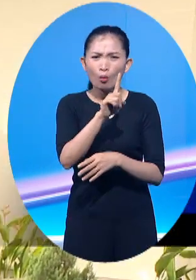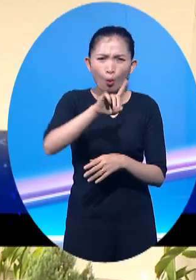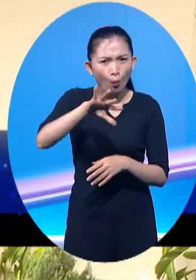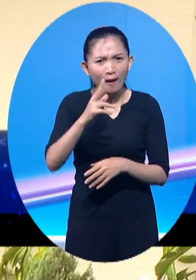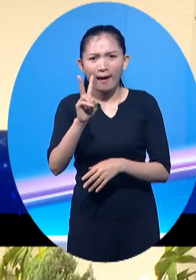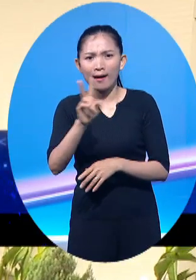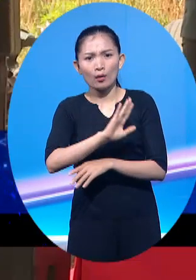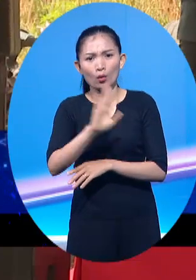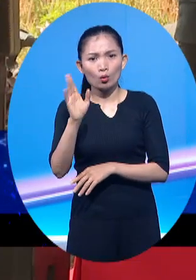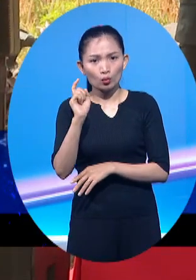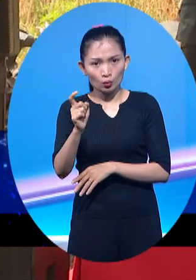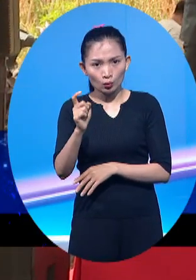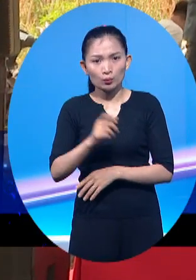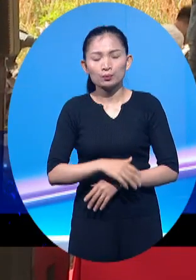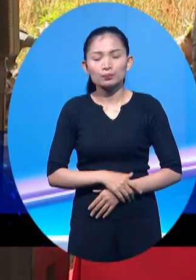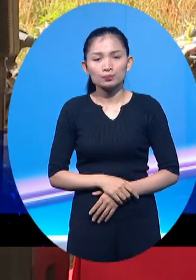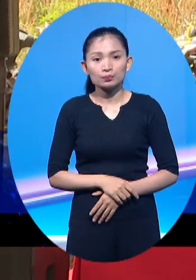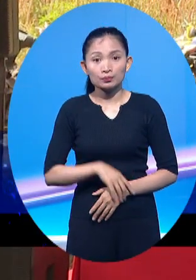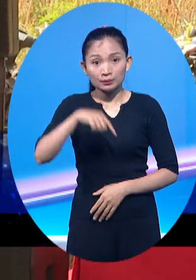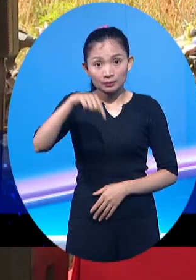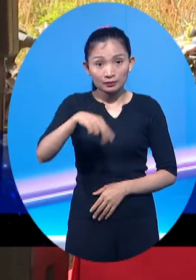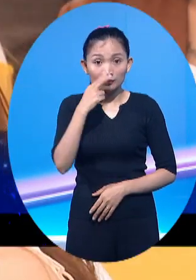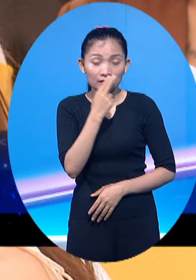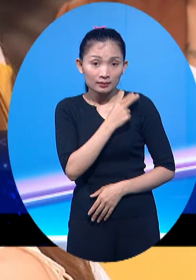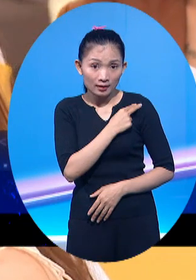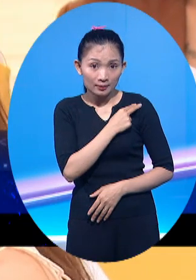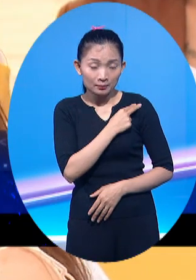Nam, Ajax Fire Protect 2 được phân phối độc quyền bởi